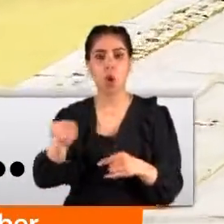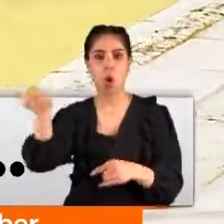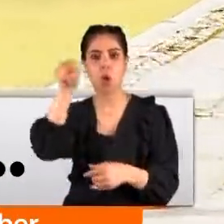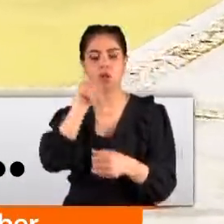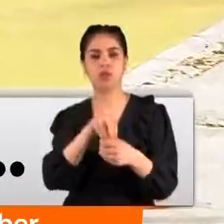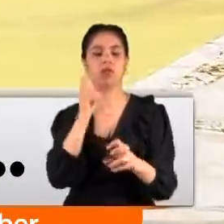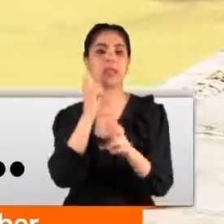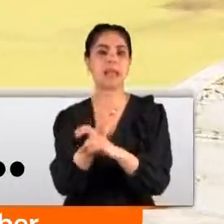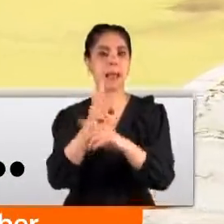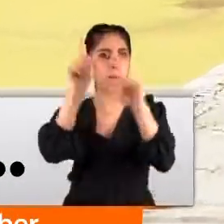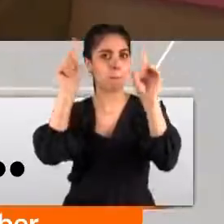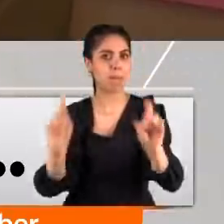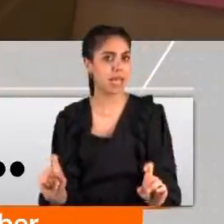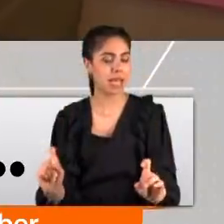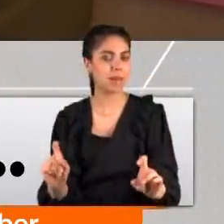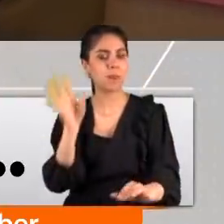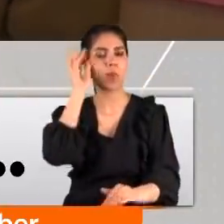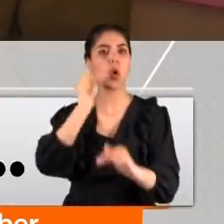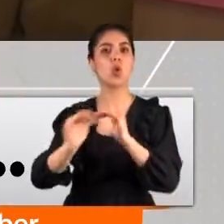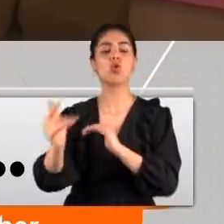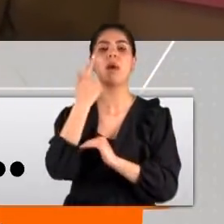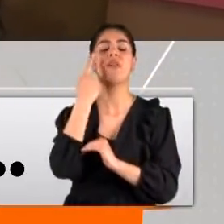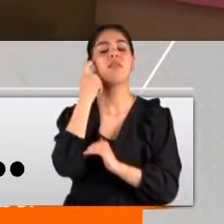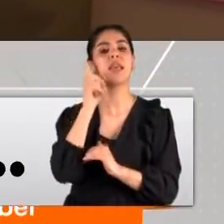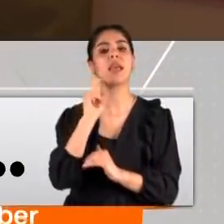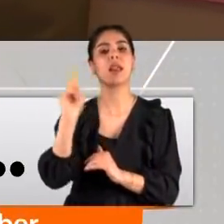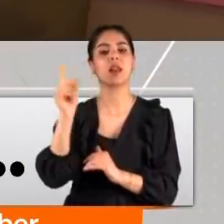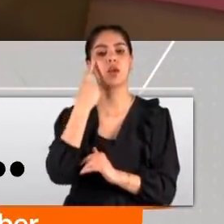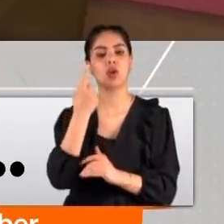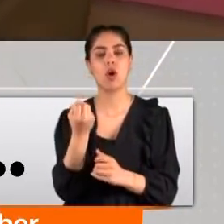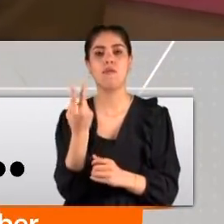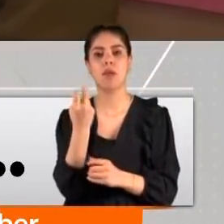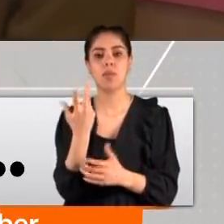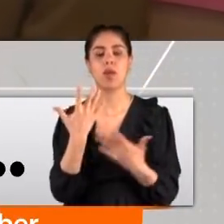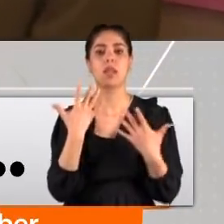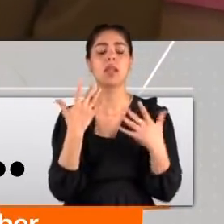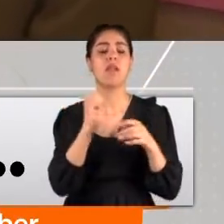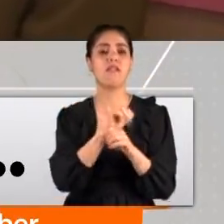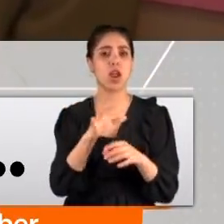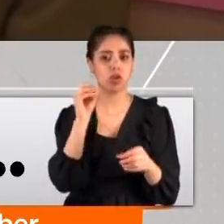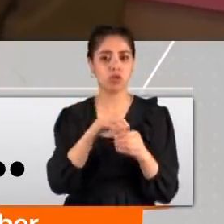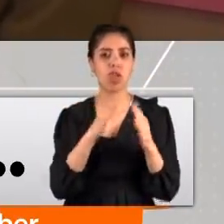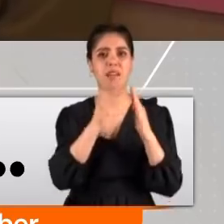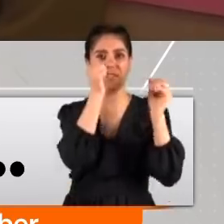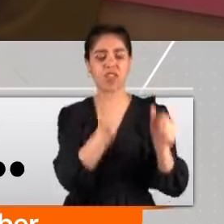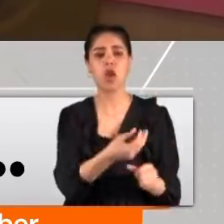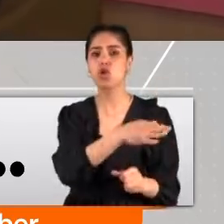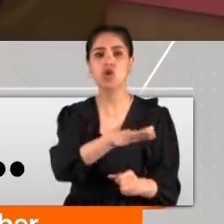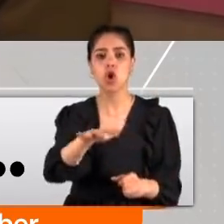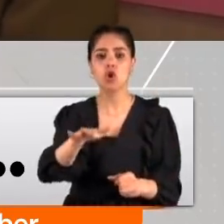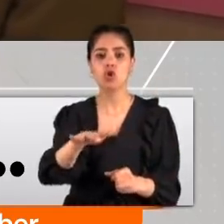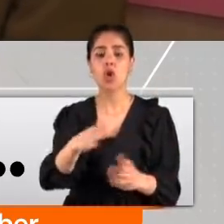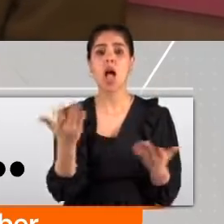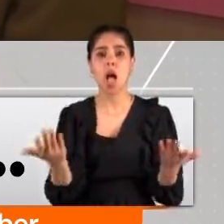için bir risk mi oluşturuyor? Uzmanların şöyle bir teorisi var. Enfeksiyon sırasında, pandemi sırasında çok evde izole kalan çocuklar